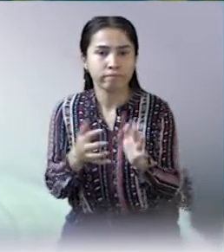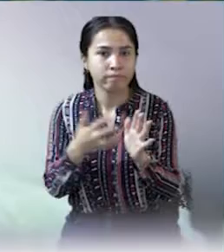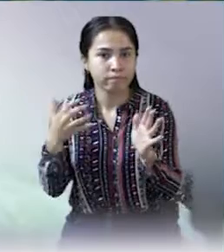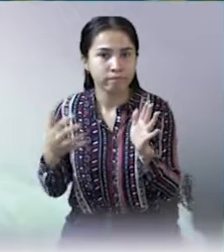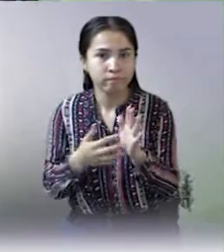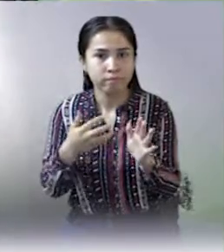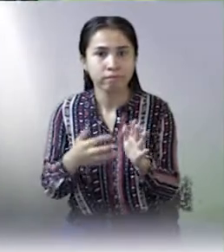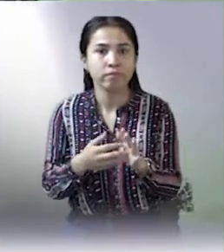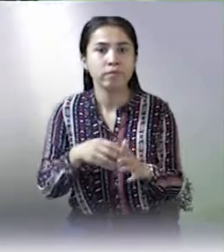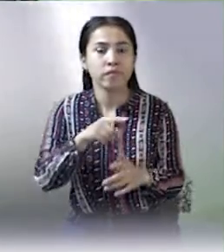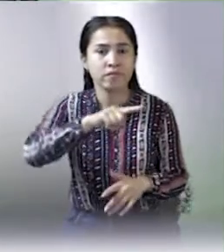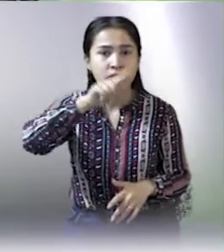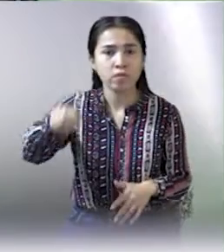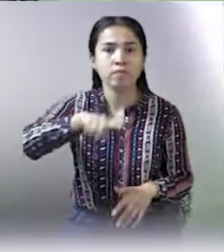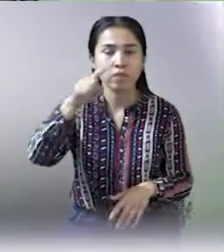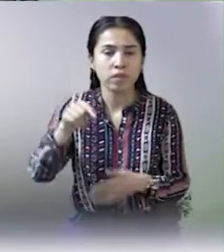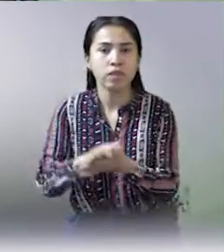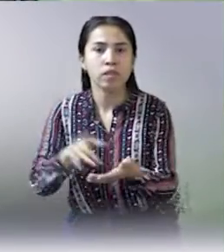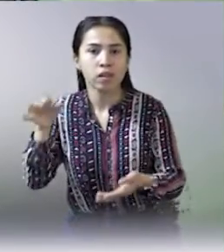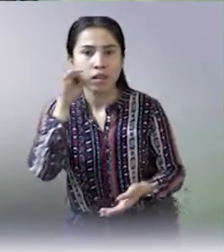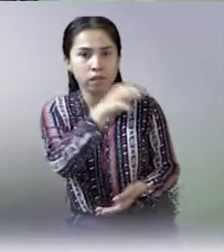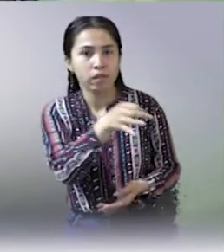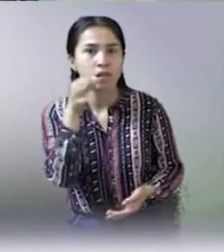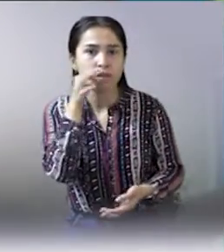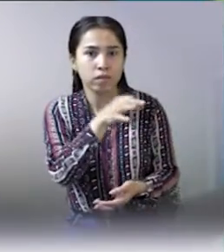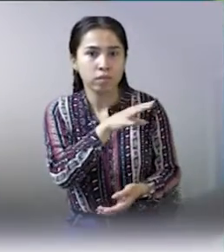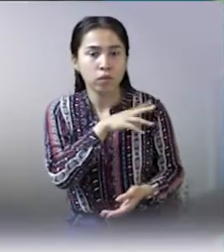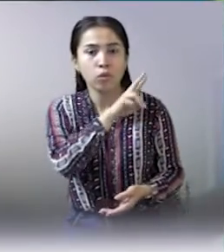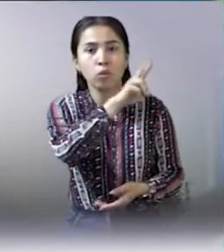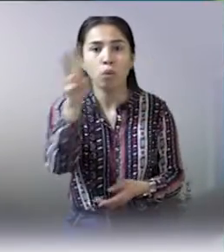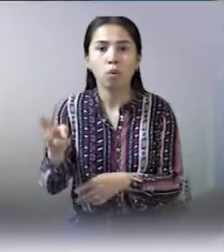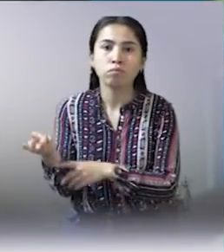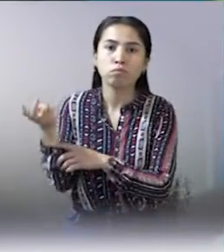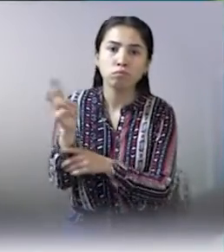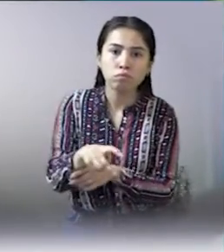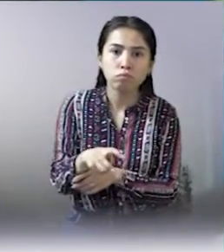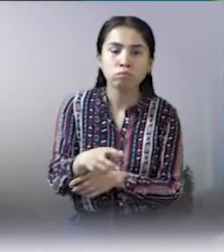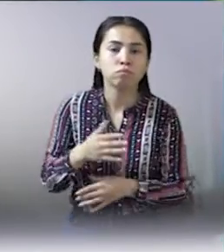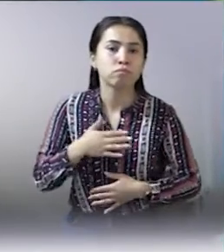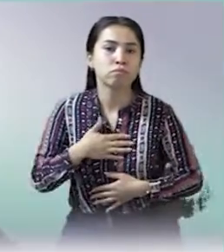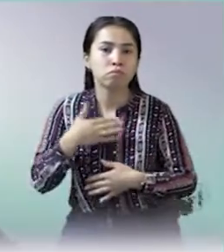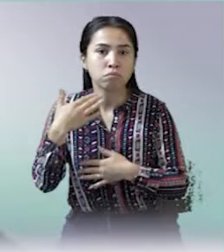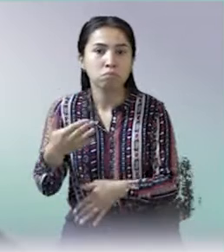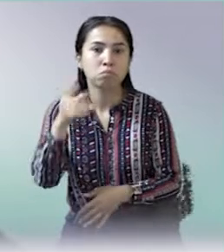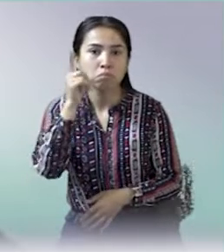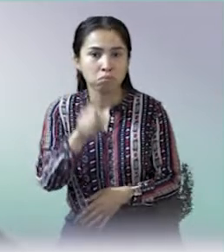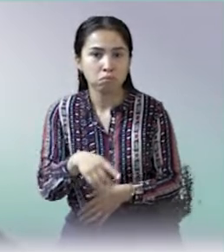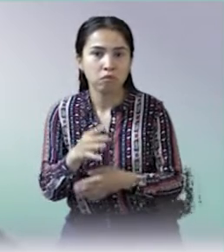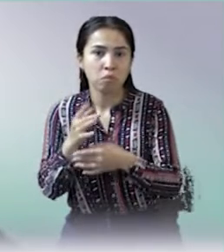даны ответы, разъяснения и рекомендации гражданам. Немало было и тех, кто пришел просто выразить свою благодарность.